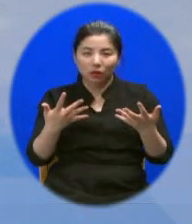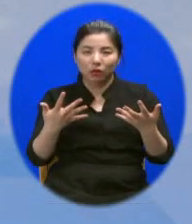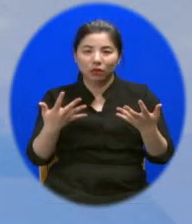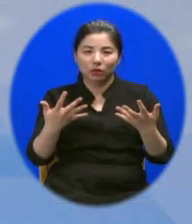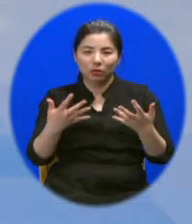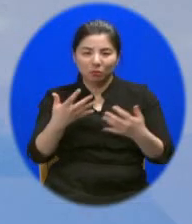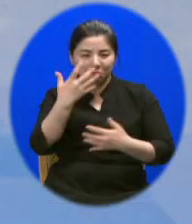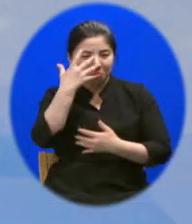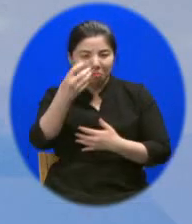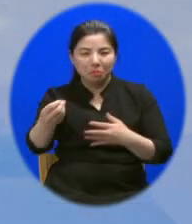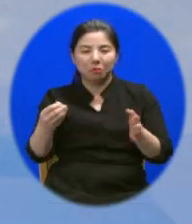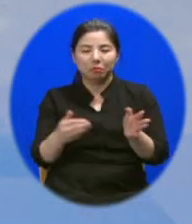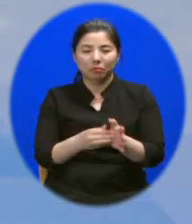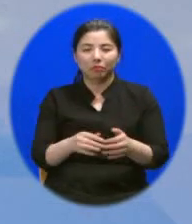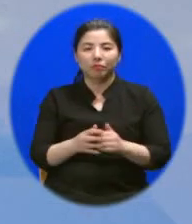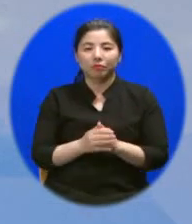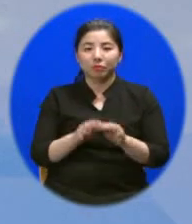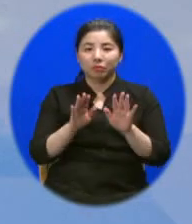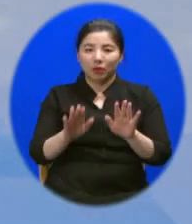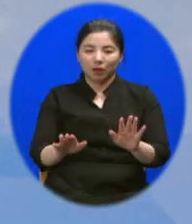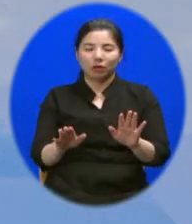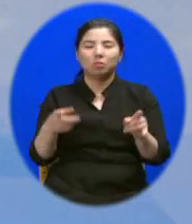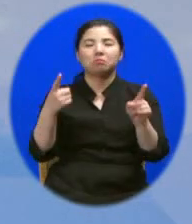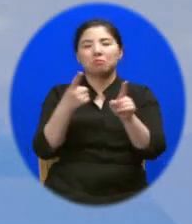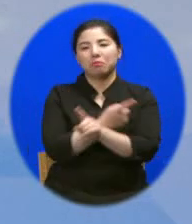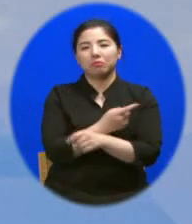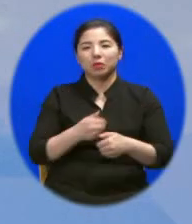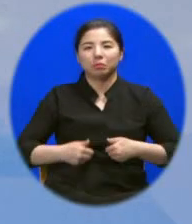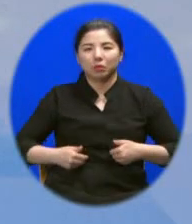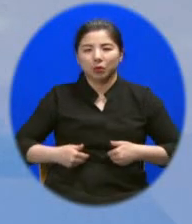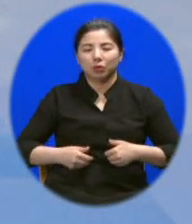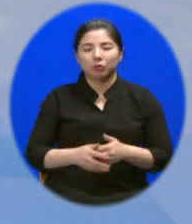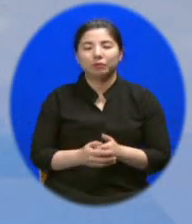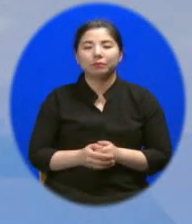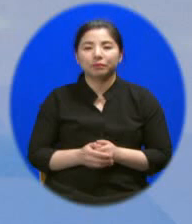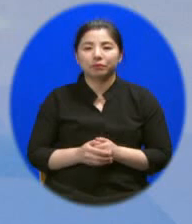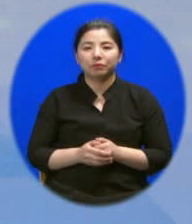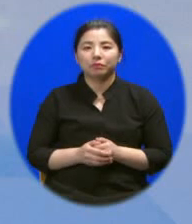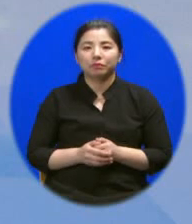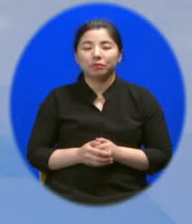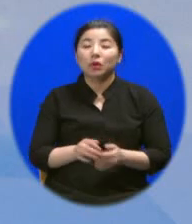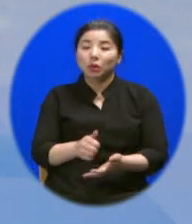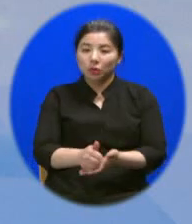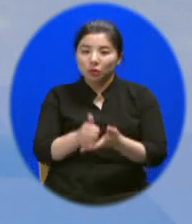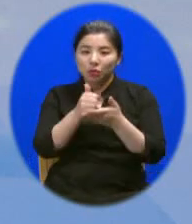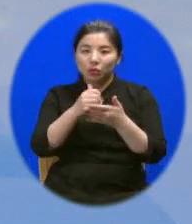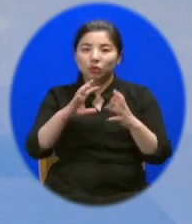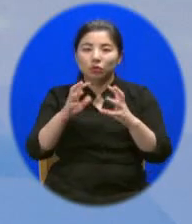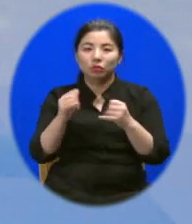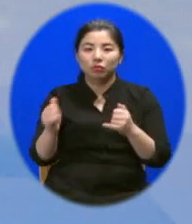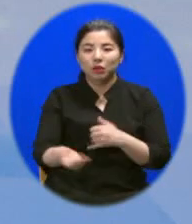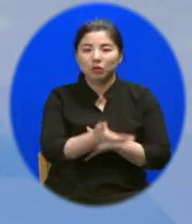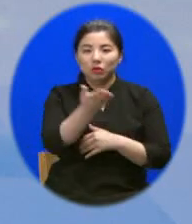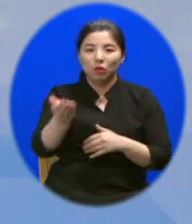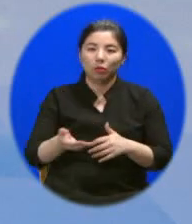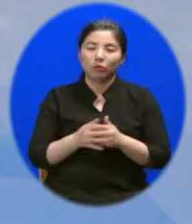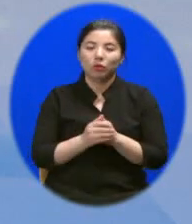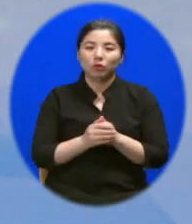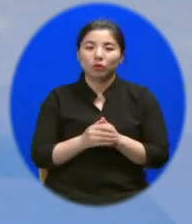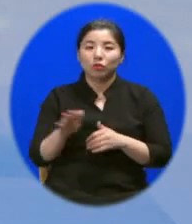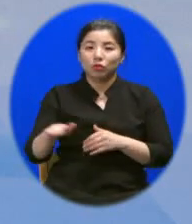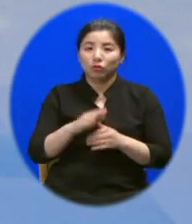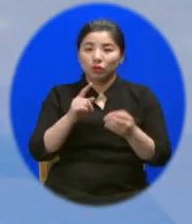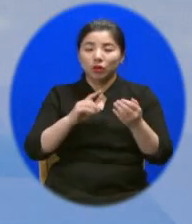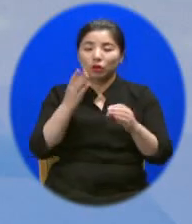목격하고 씁니다 이제는 바꾸어야 할 때입니다 존경하는 국민 여러분 우리 중보